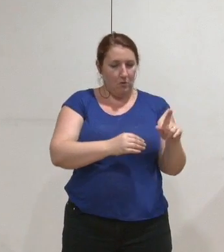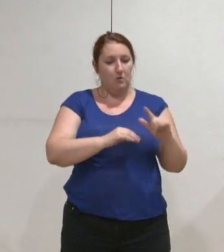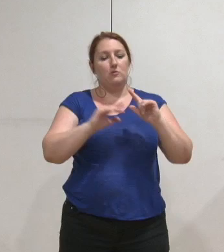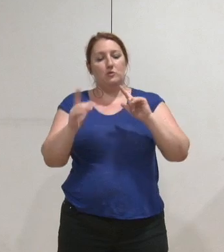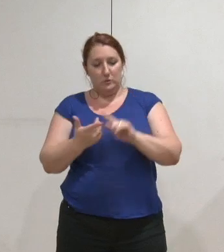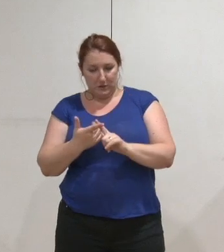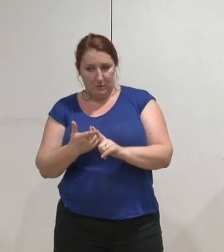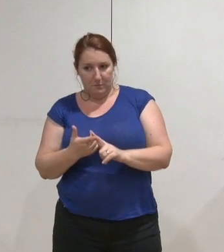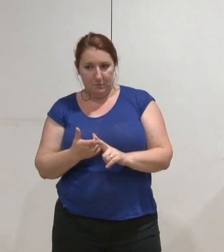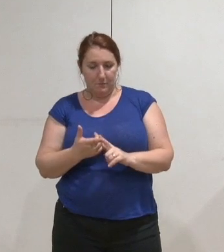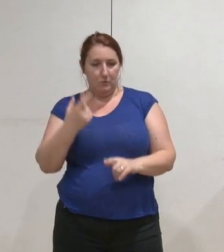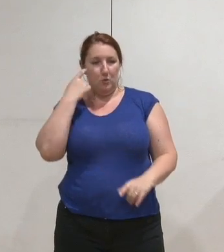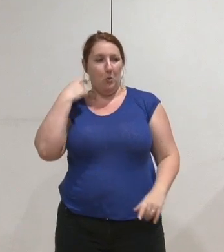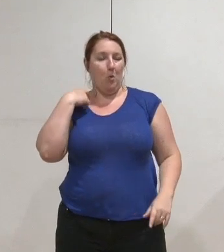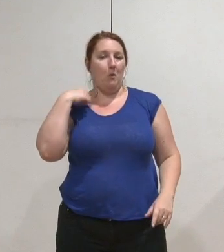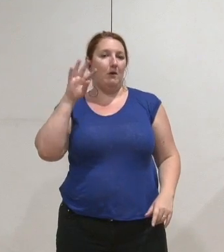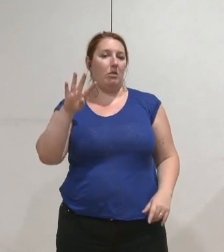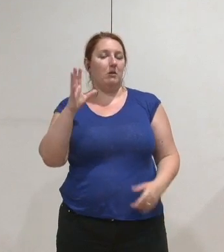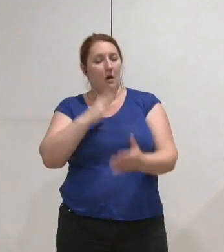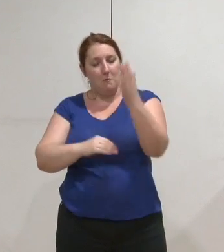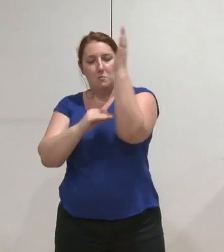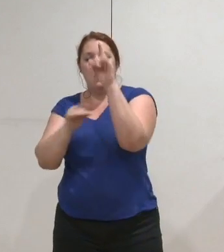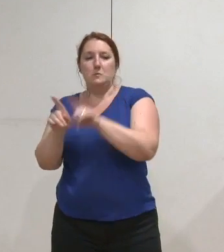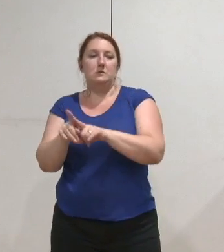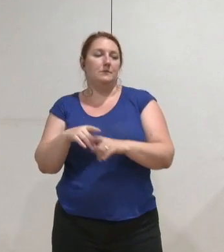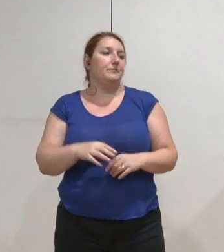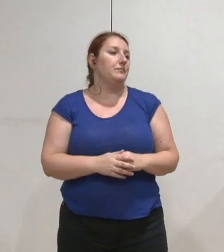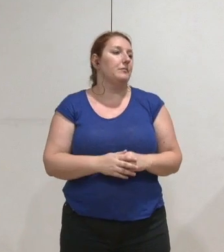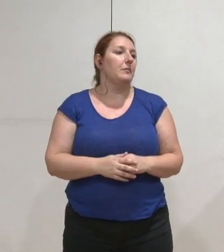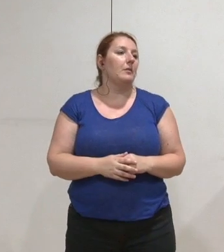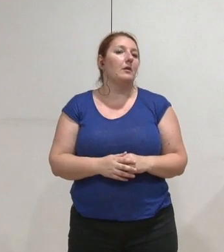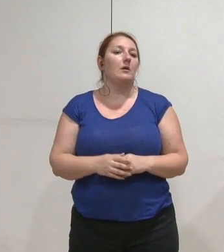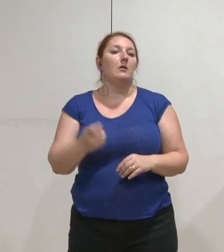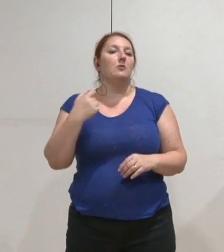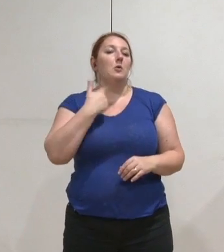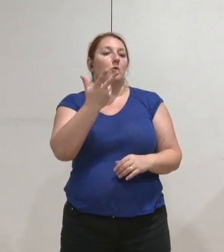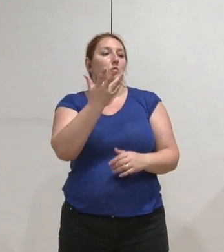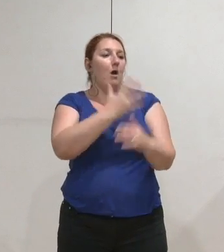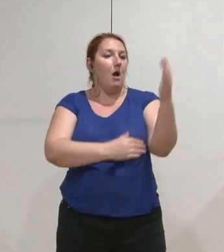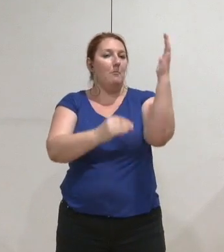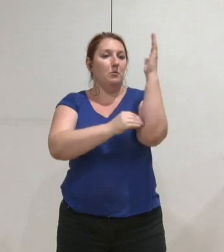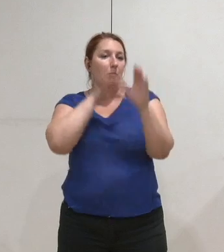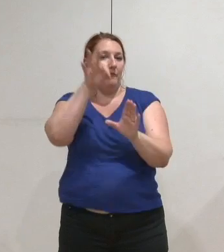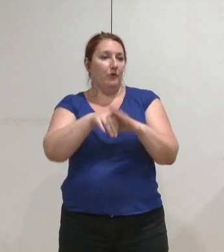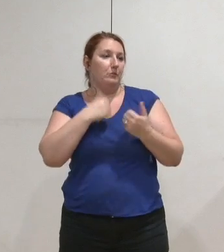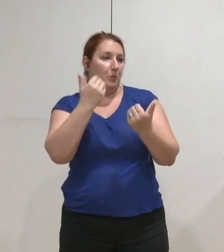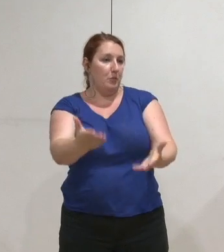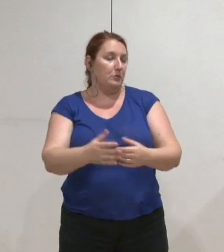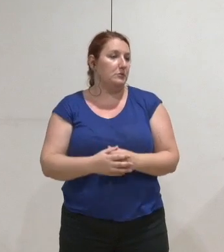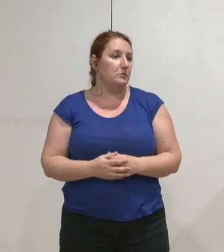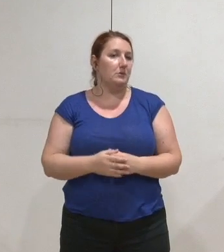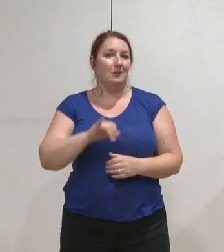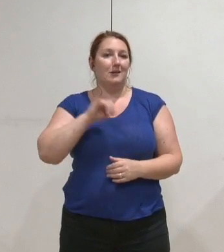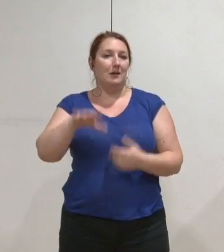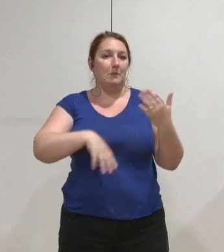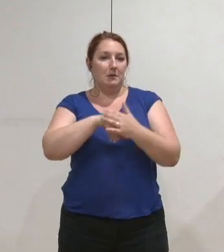aura un autre pour la pour la 4 donc l'amendement sur la délibération numéro 3 je le mets au voix qui ne